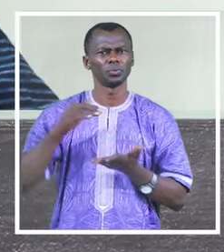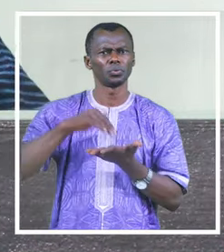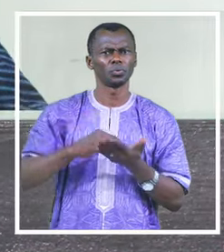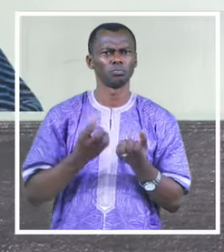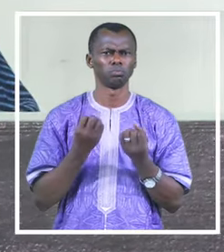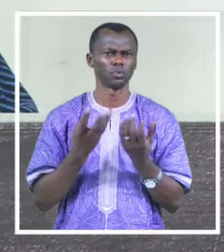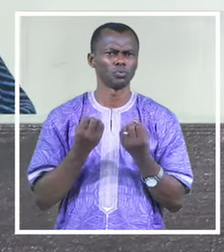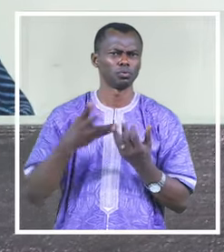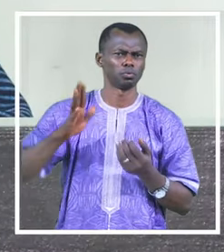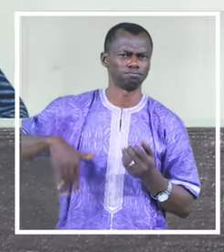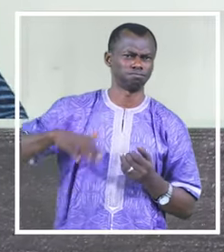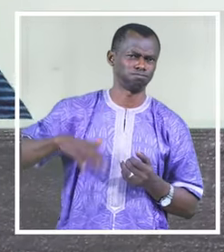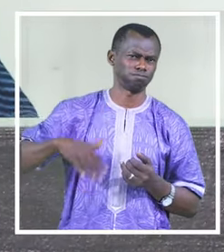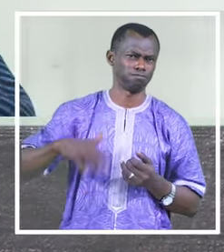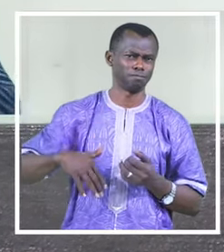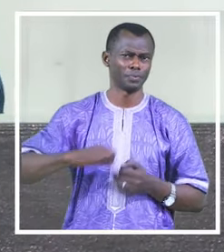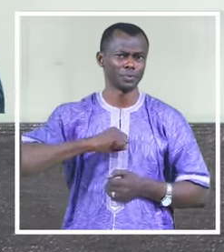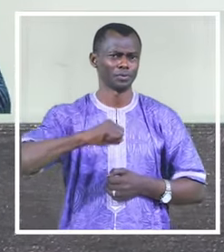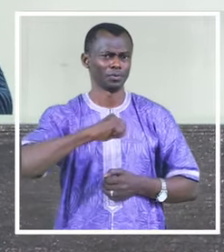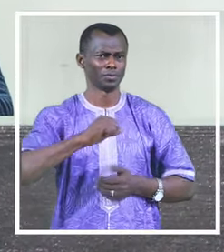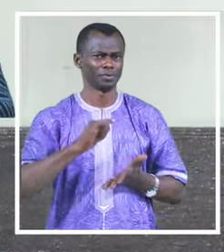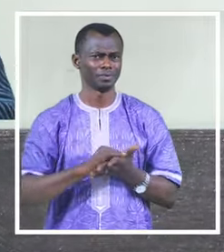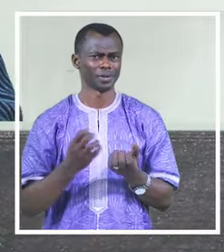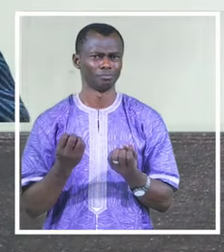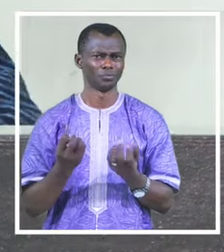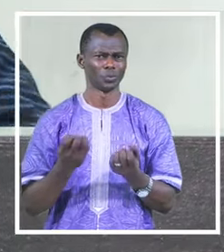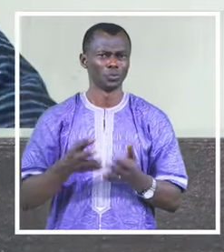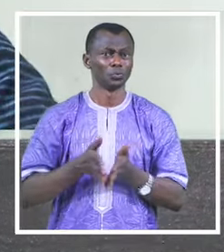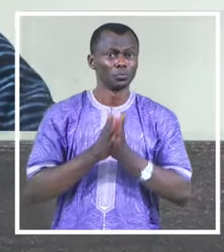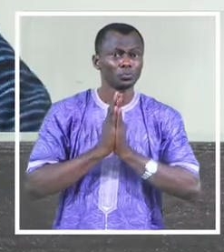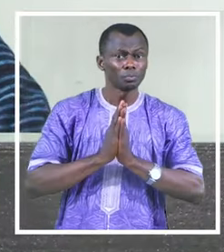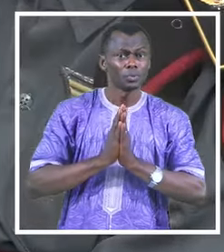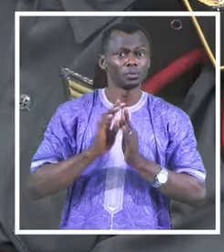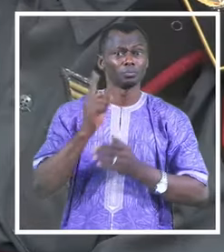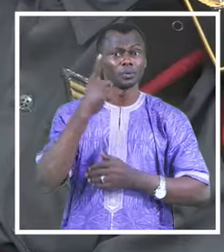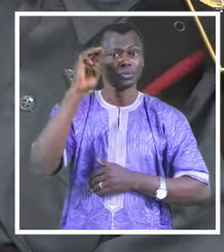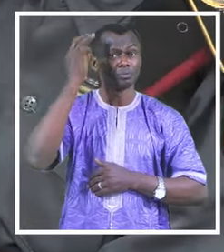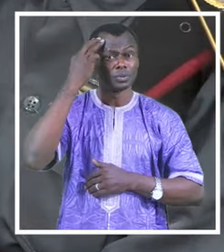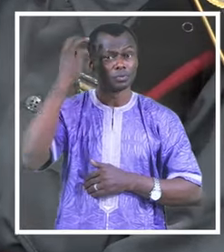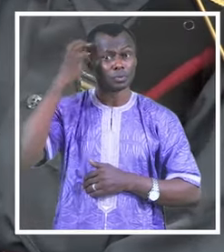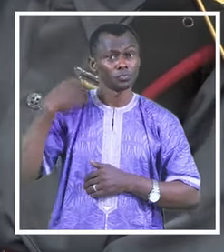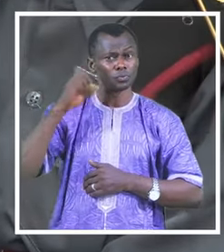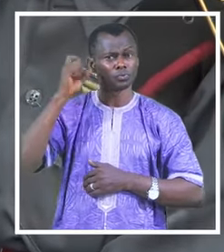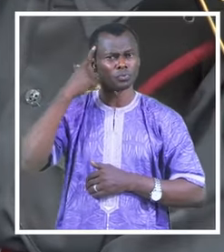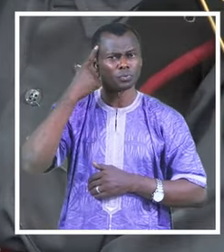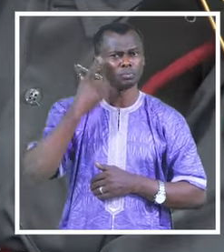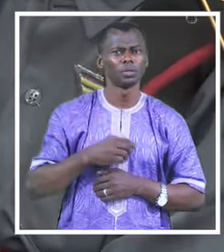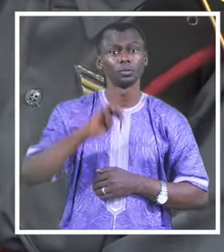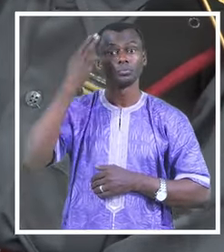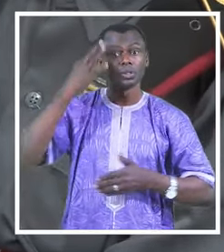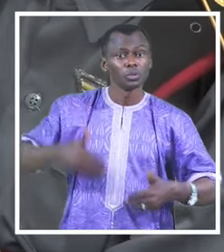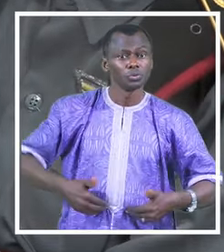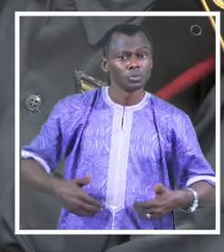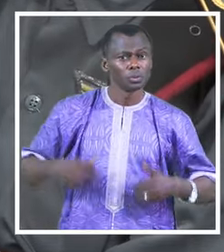dans les termes suivants. Qu'est-ce qui est fait? Quels sont les points de blocage? Quelles sont les pistes de solution pour